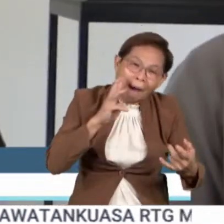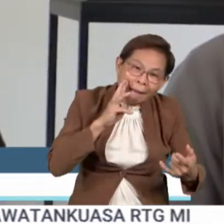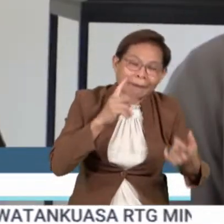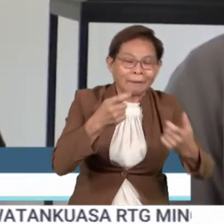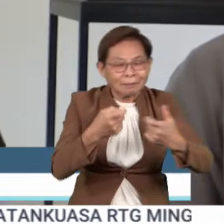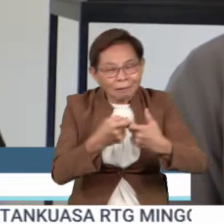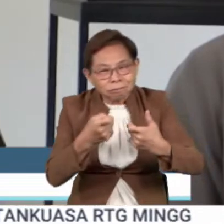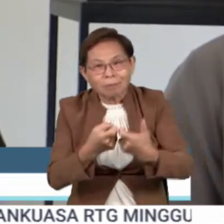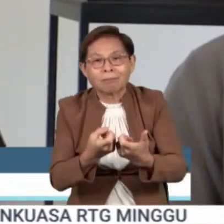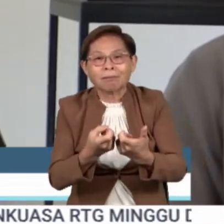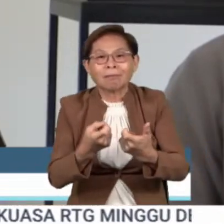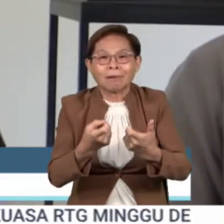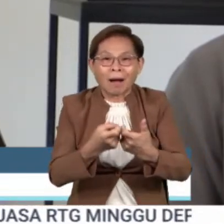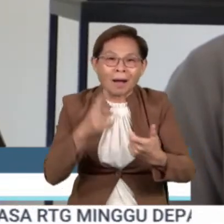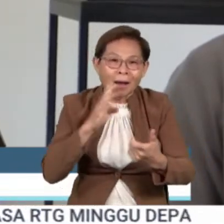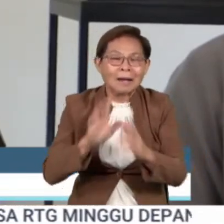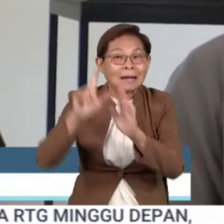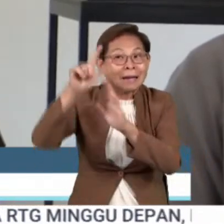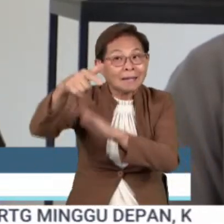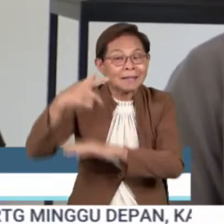bicara dengan